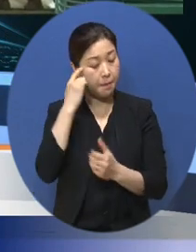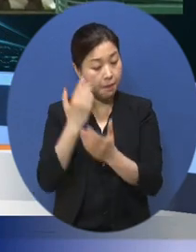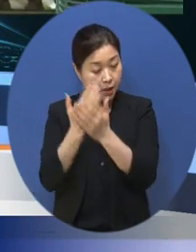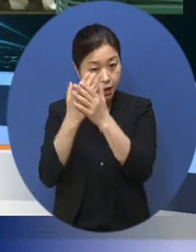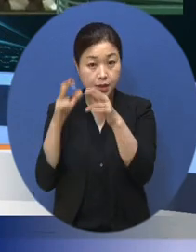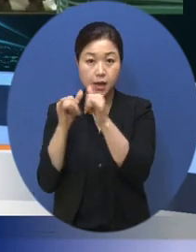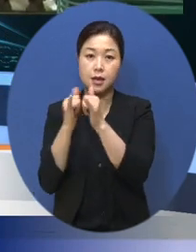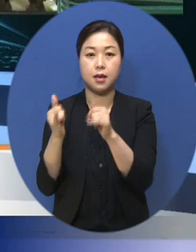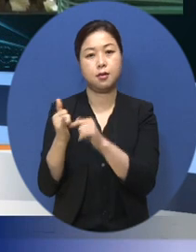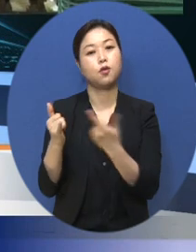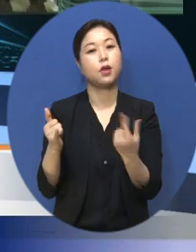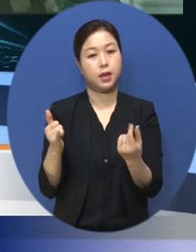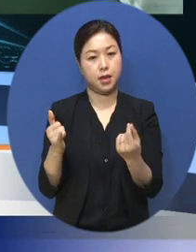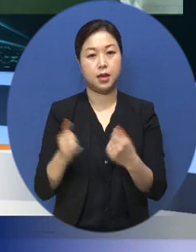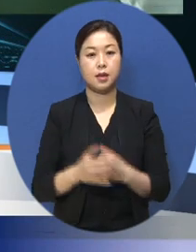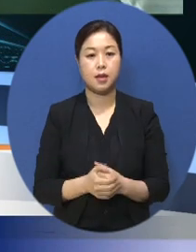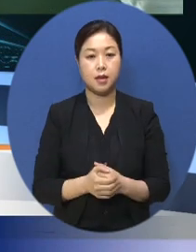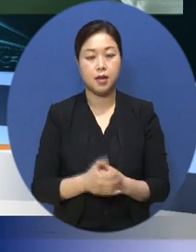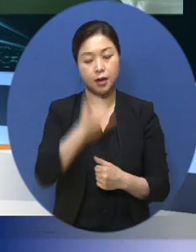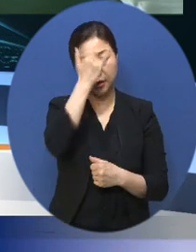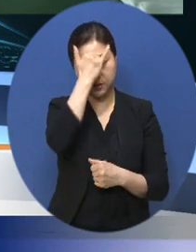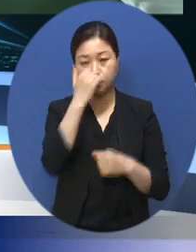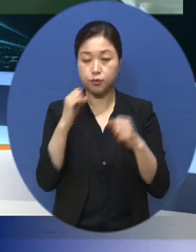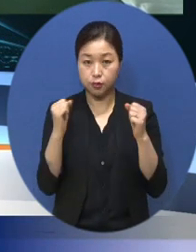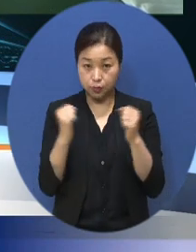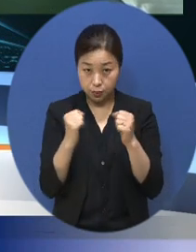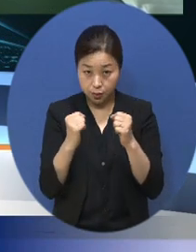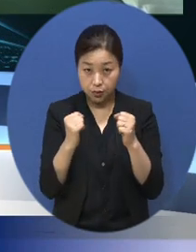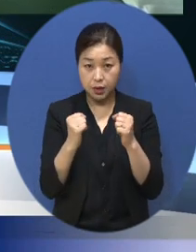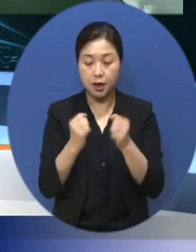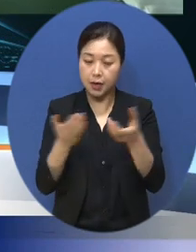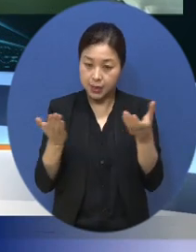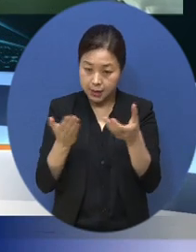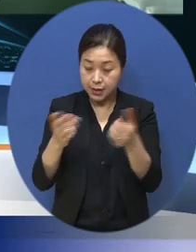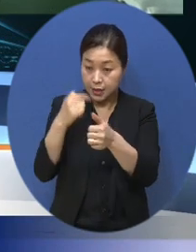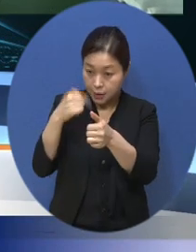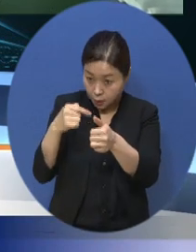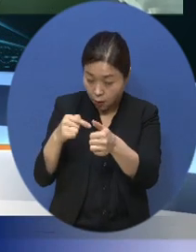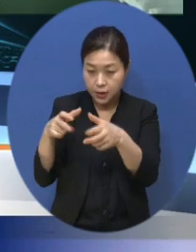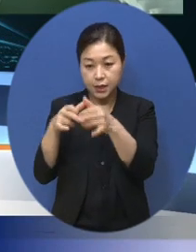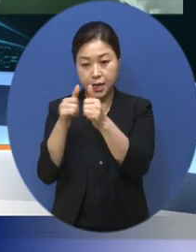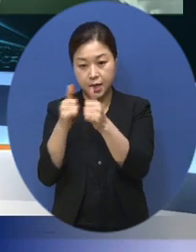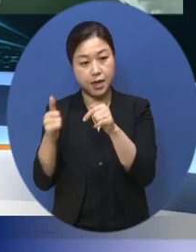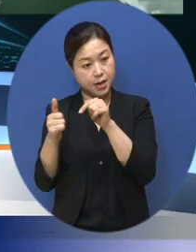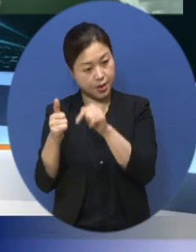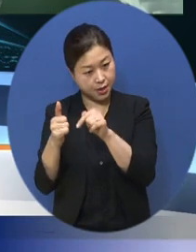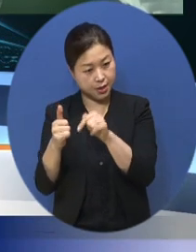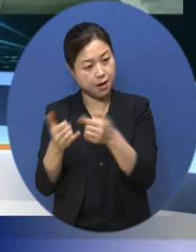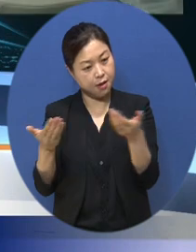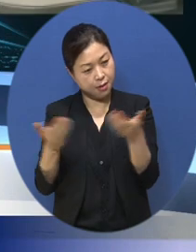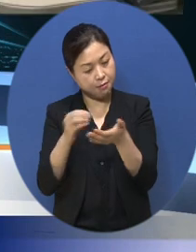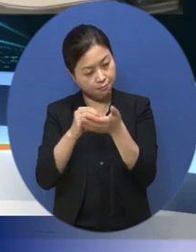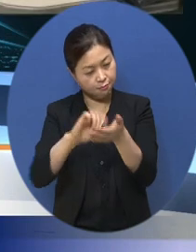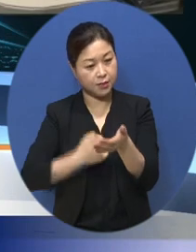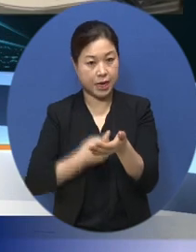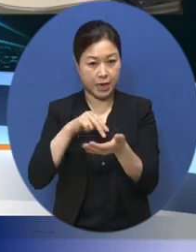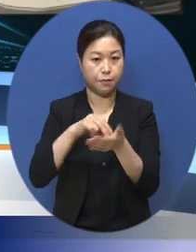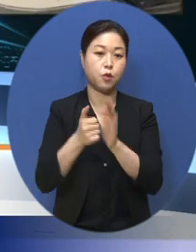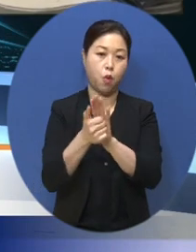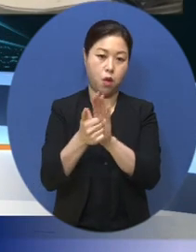발달장애인들도 마찬가지인데요. 충청북도가 직무 지도를 통해 장애인 자립에 큰 도움이 되는 사업을 추진하고